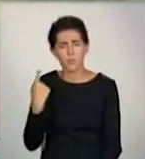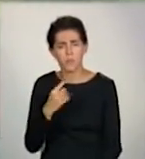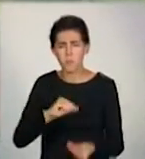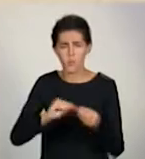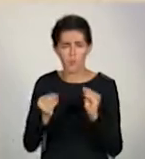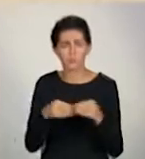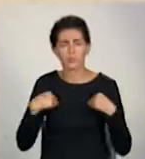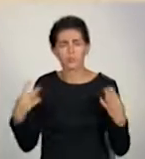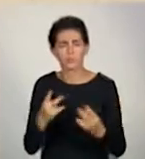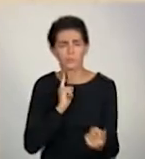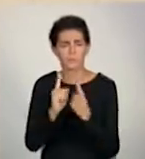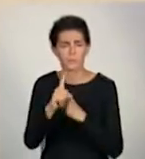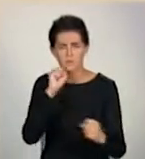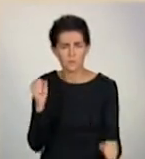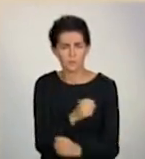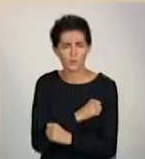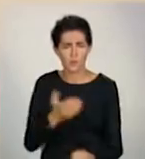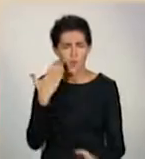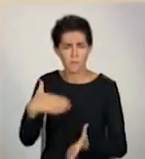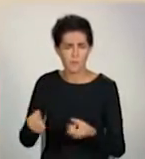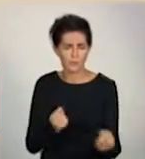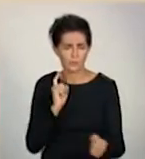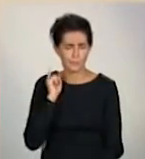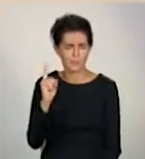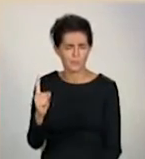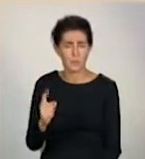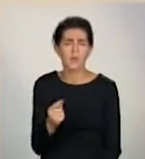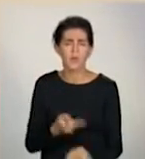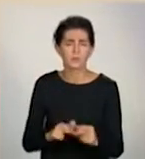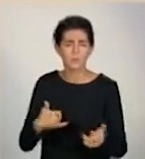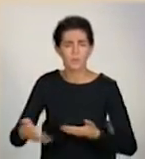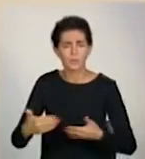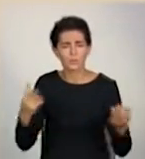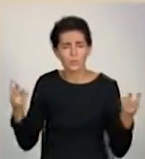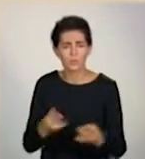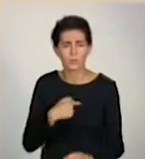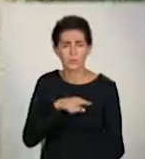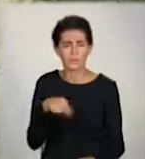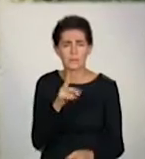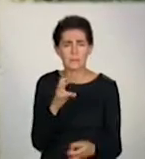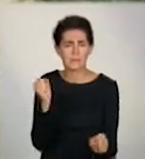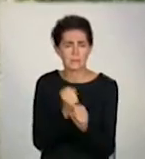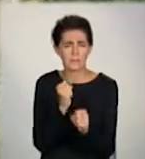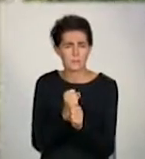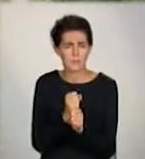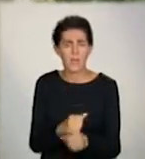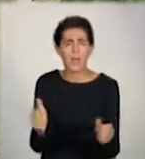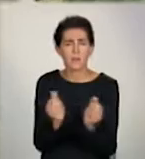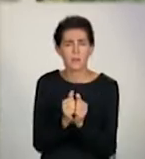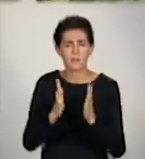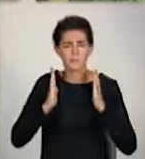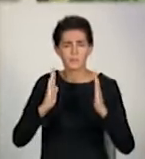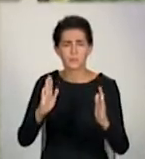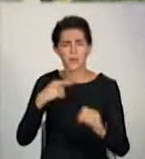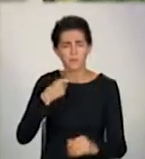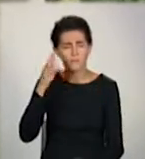проблематично пройти. Не можна пройти, коли машина їде. Що тротуари нам не роблять. Узбіч тут немає, розповідає